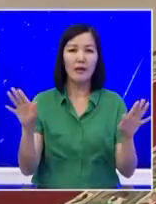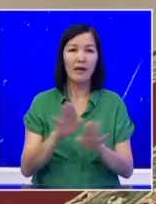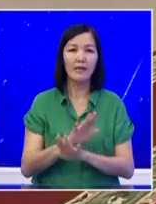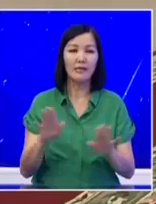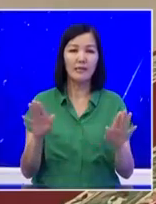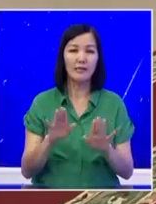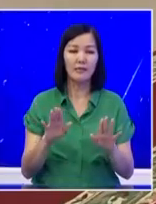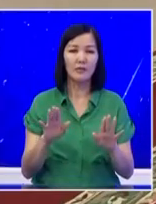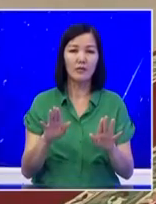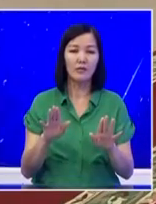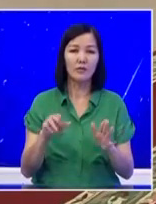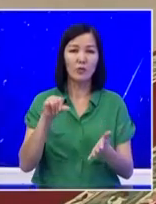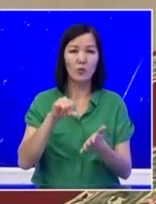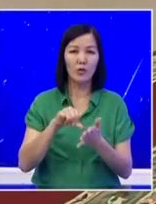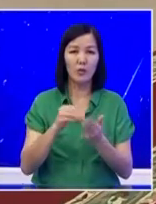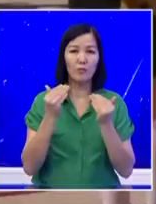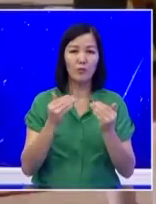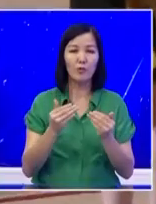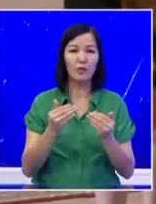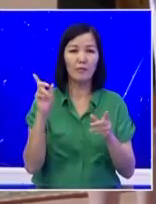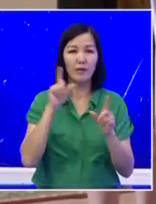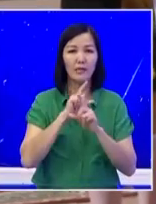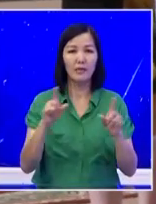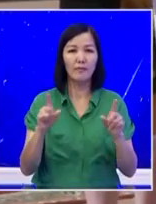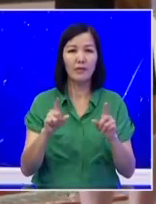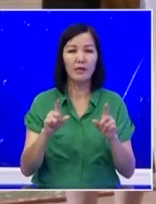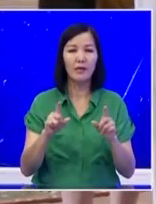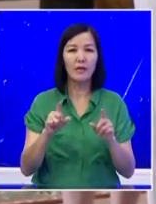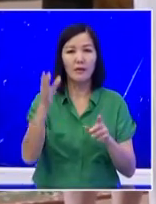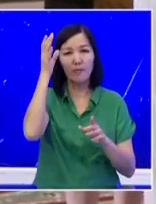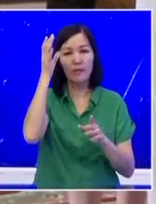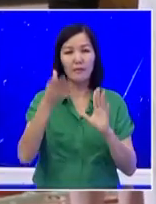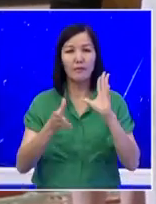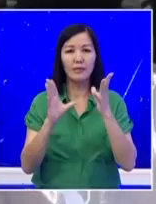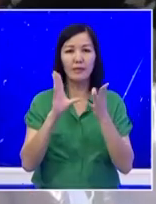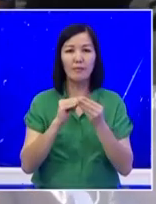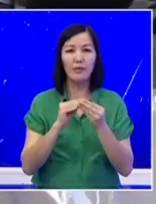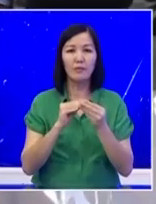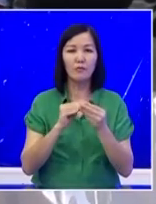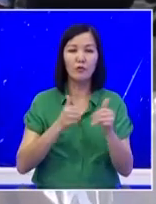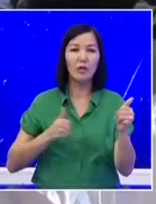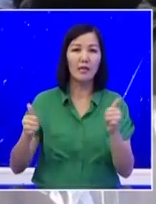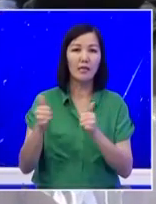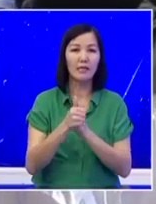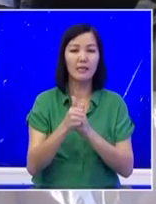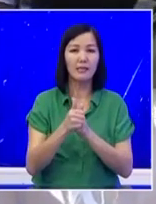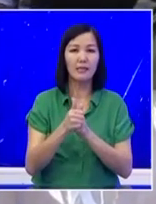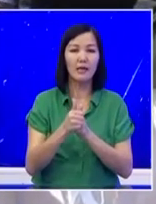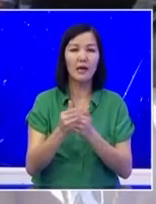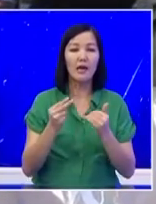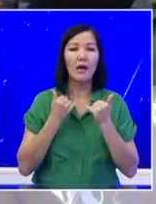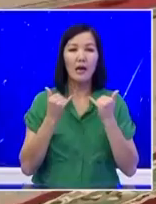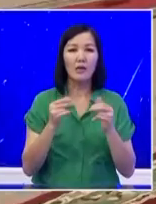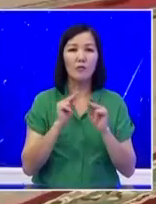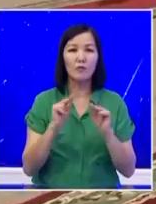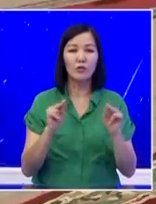арнаған әндерін толқи орындады. Бүгінде аталмыш мектеп шаңырағы білім саласы бойынша шаһарда көш бастап тұр. Аяулы ұстаздар